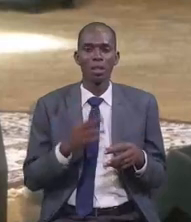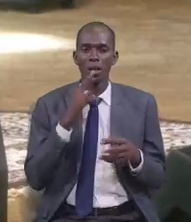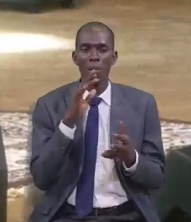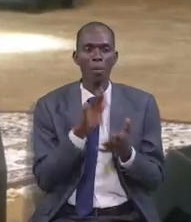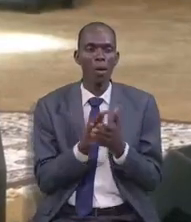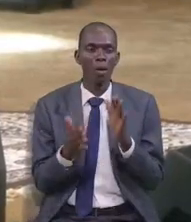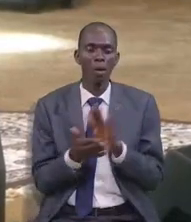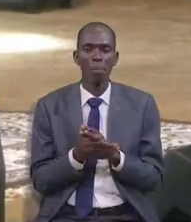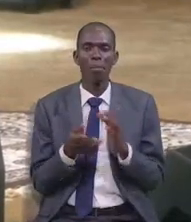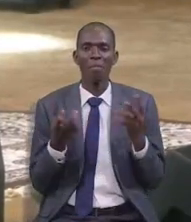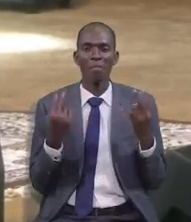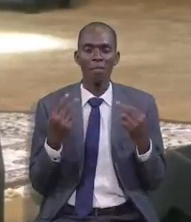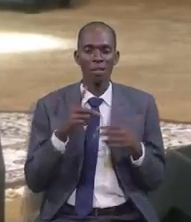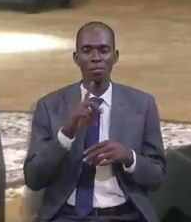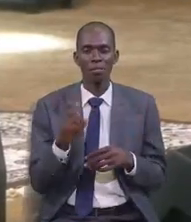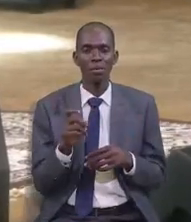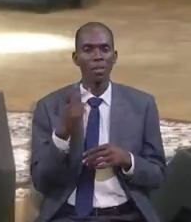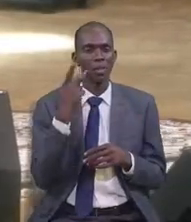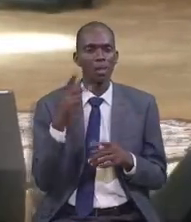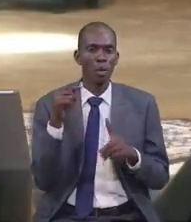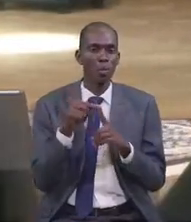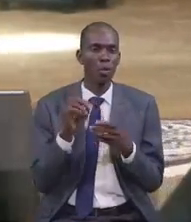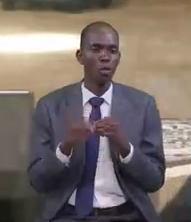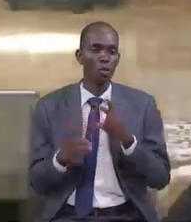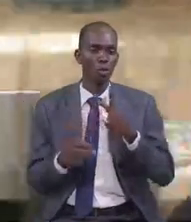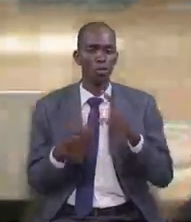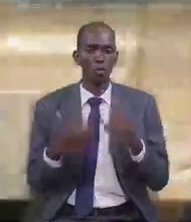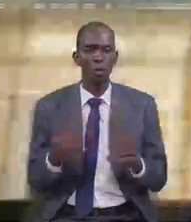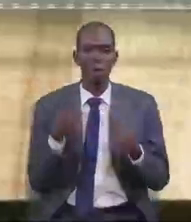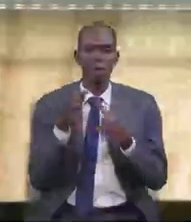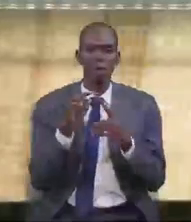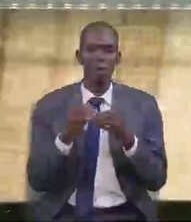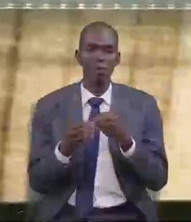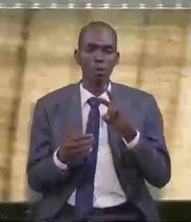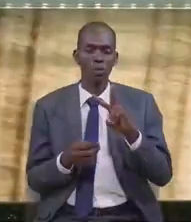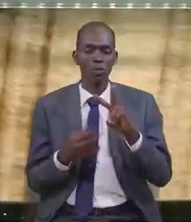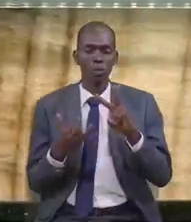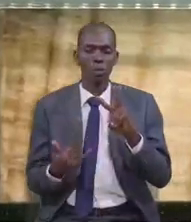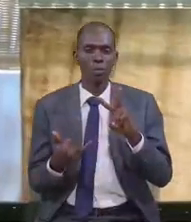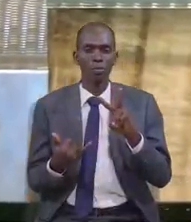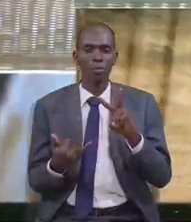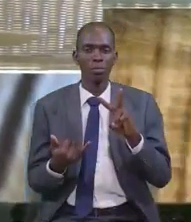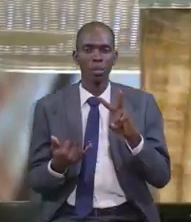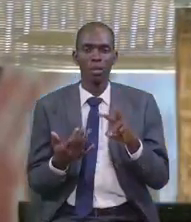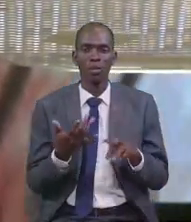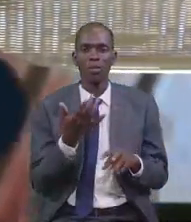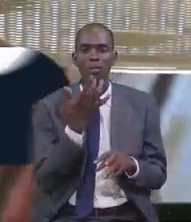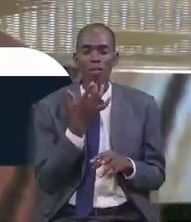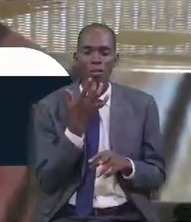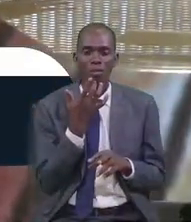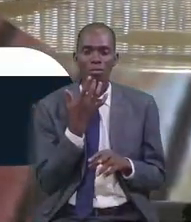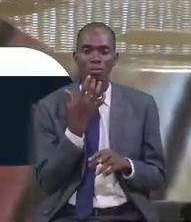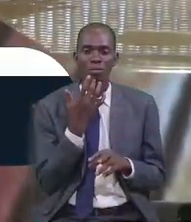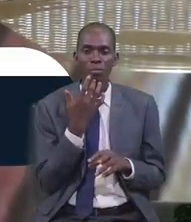n'être eux-mêmes que néant. Allons au deuxième point. Nous allons voir les Naziréens